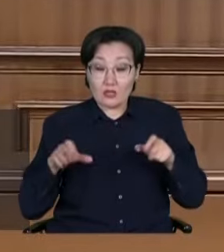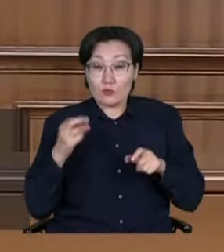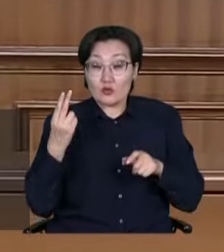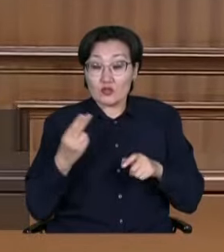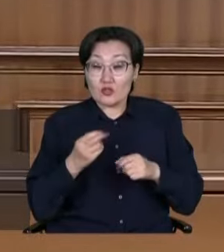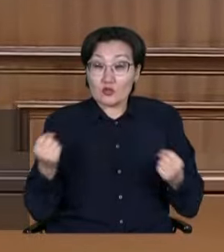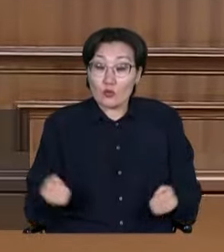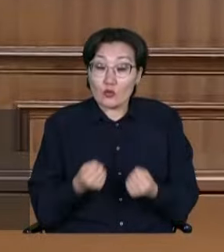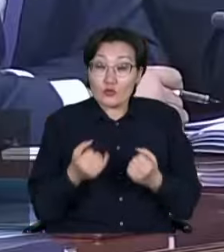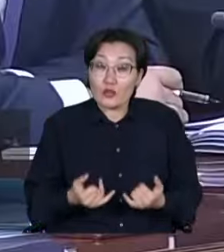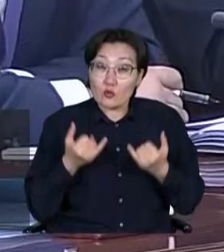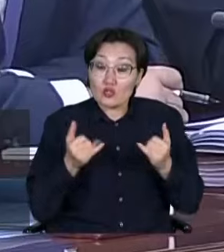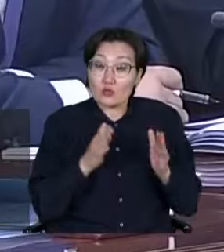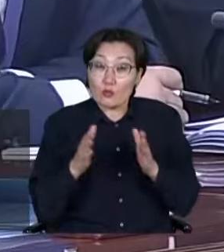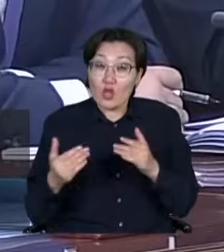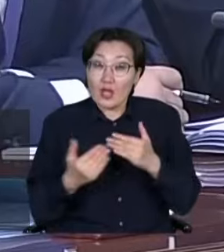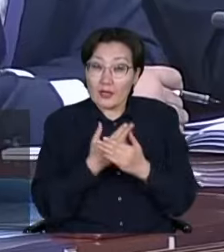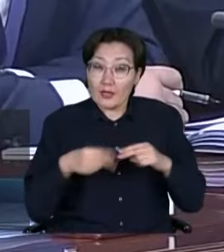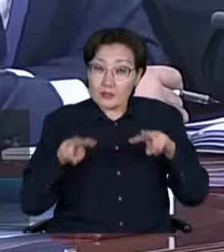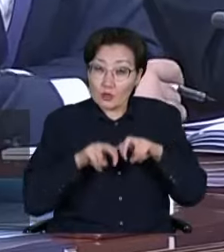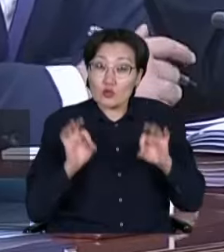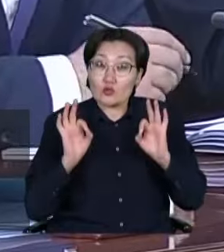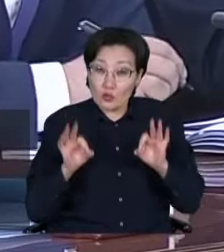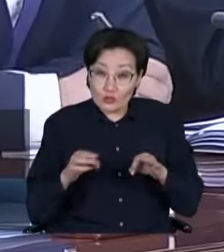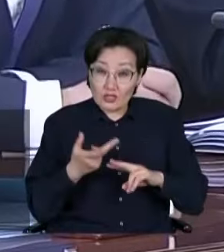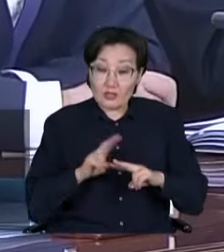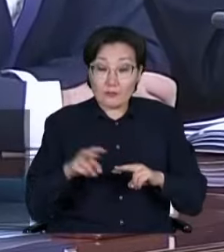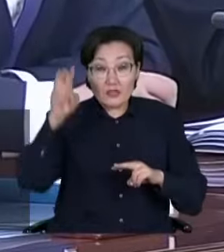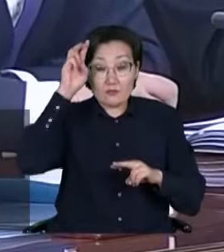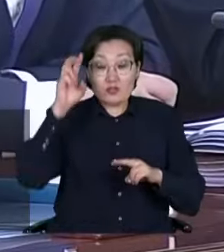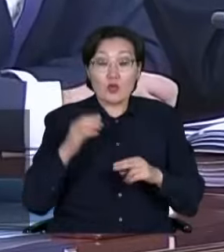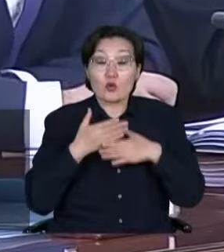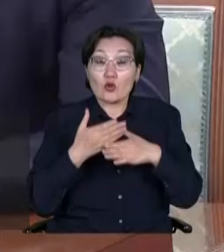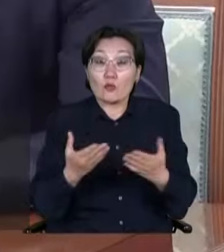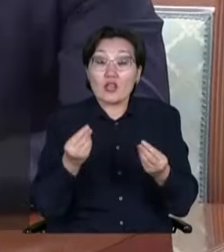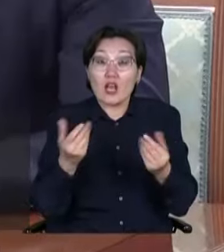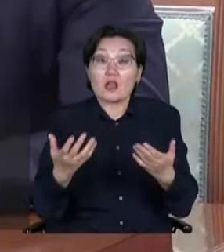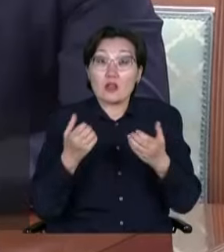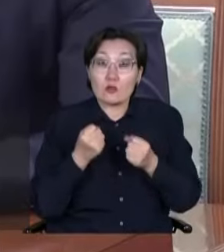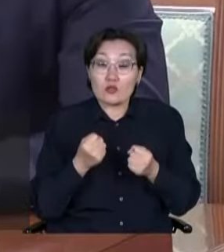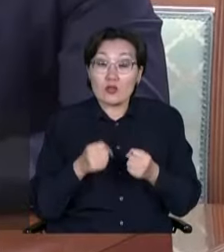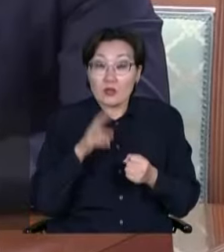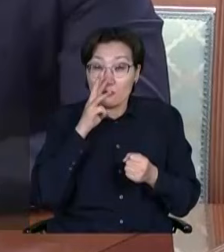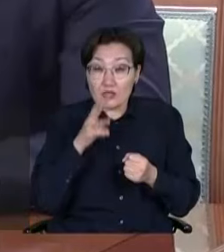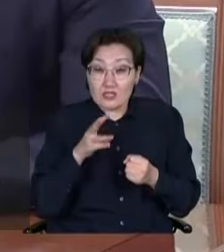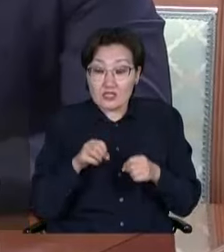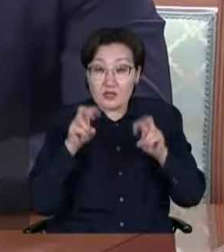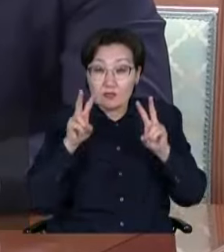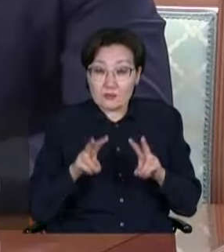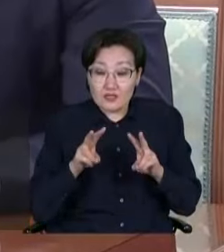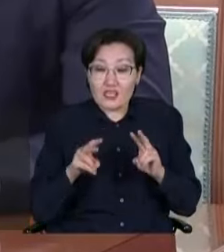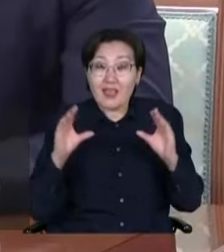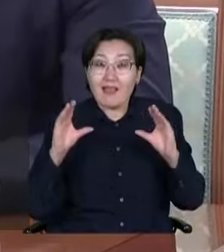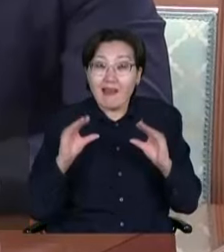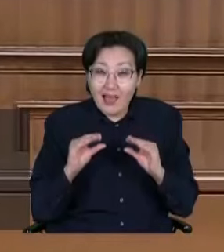әлеуметтік қолдау көрсету жүйесін қайта қараған жөн. Себебі мемлекеттен көмек алу үшін табысын әдейі азайтып